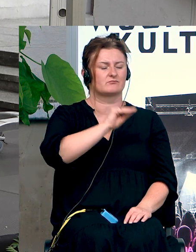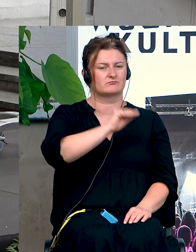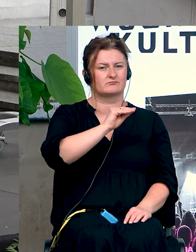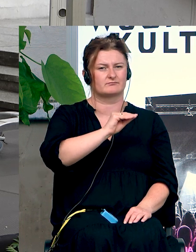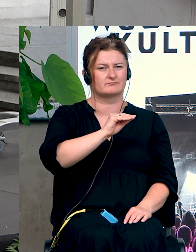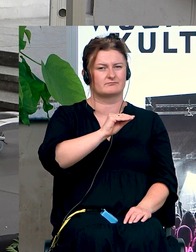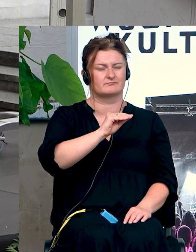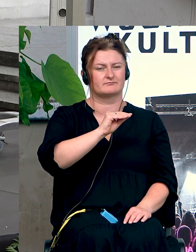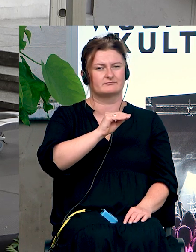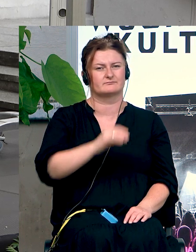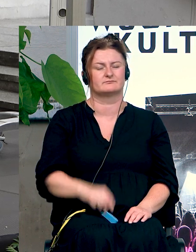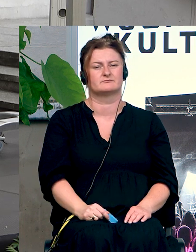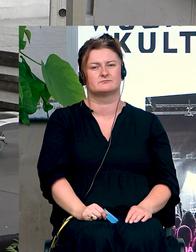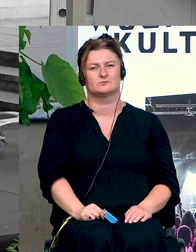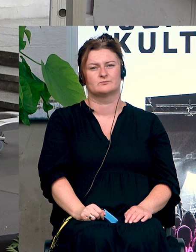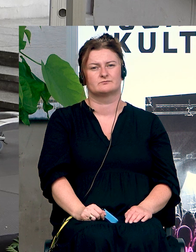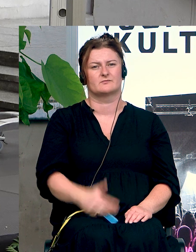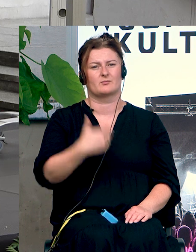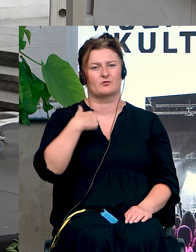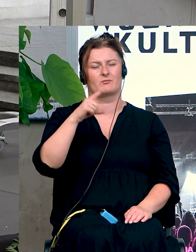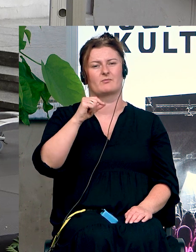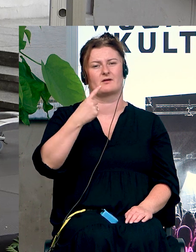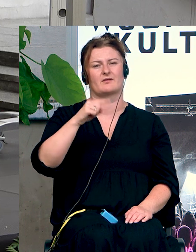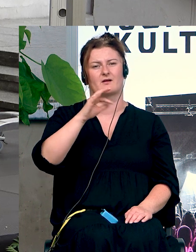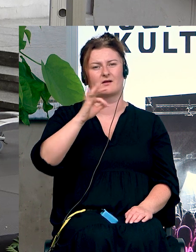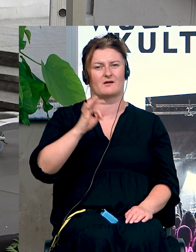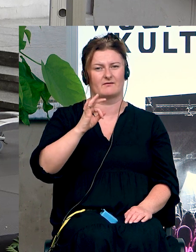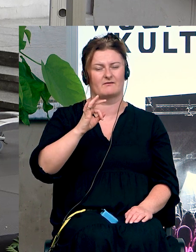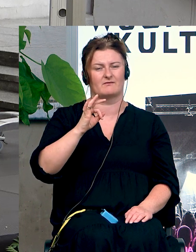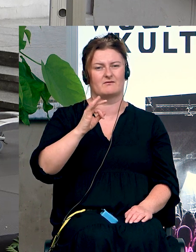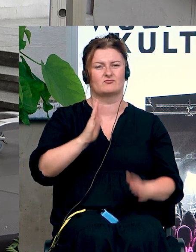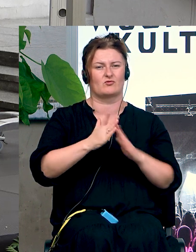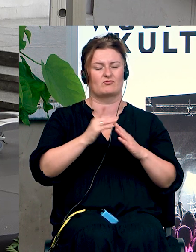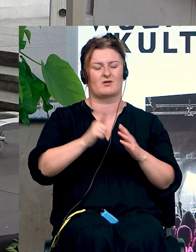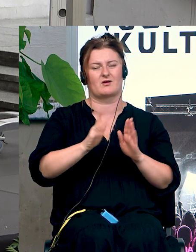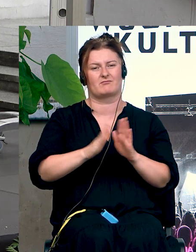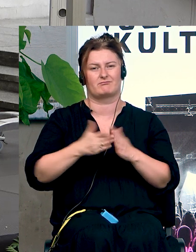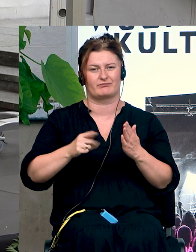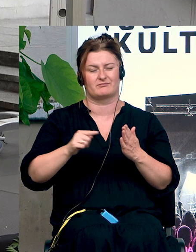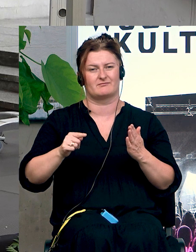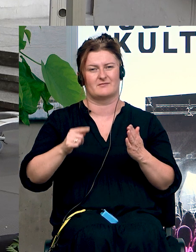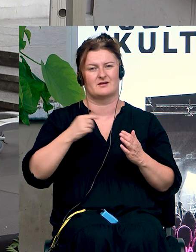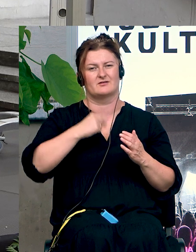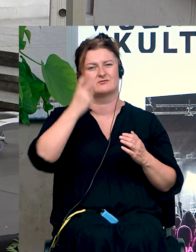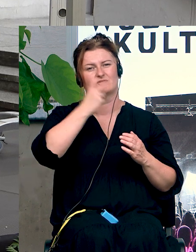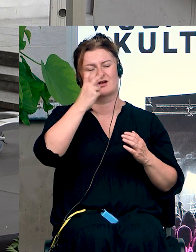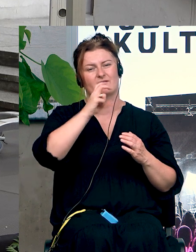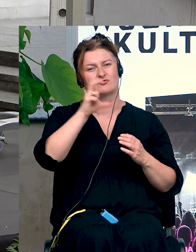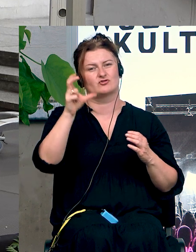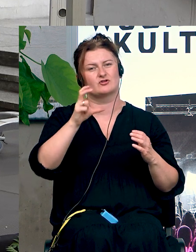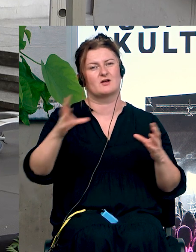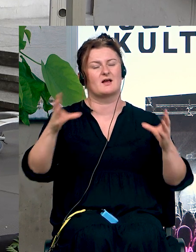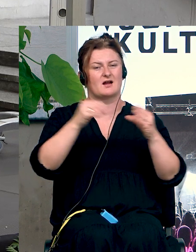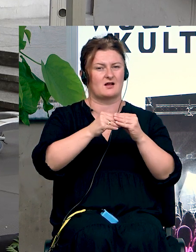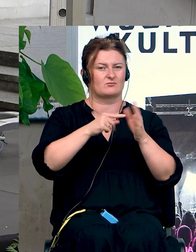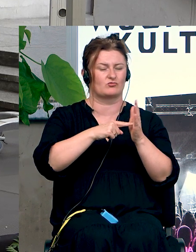zaznaczyłem sobie, bo miałem w PDF-ie tę książkę. To ciekawi mnie, czy właśnie razem